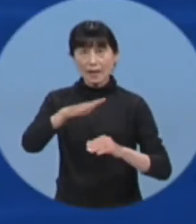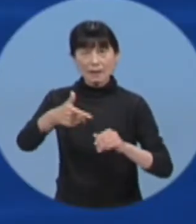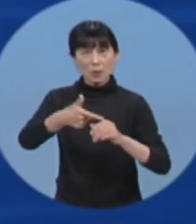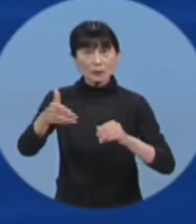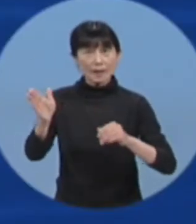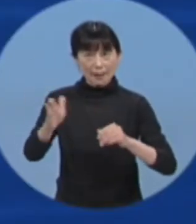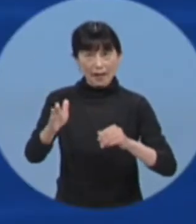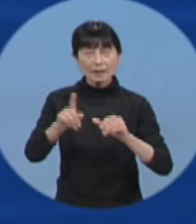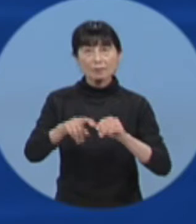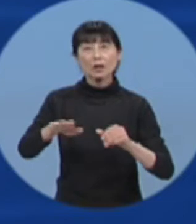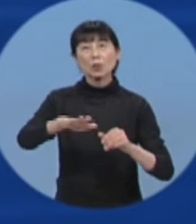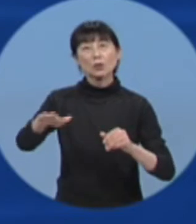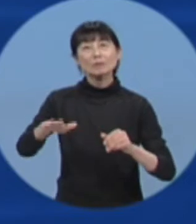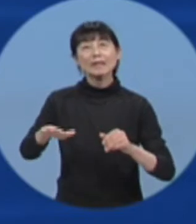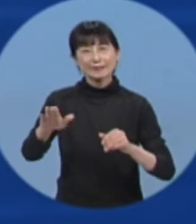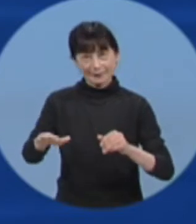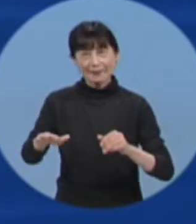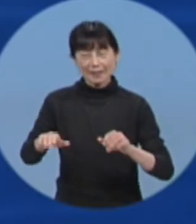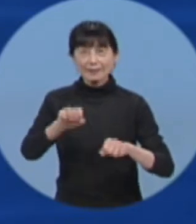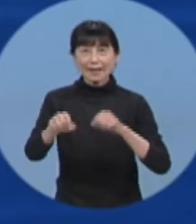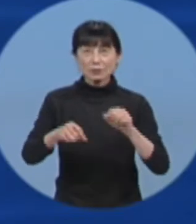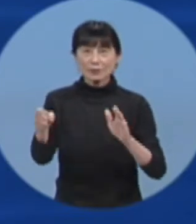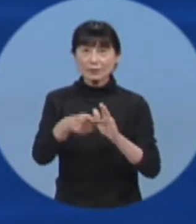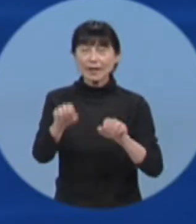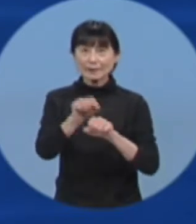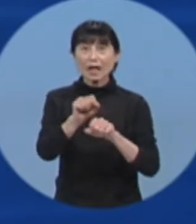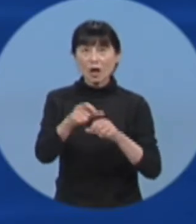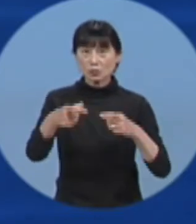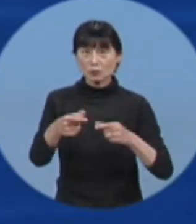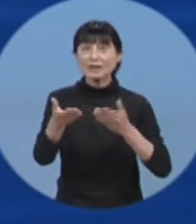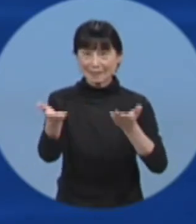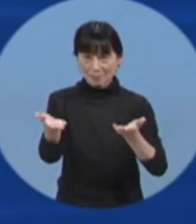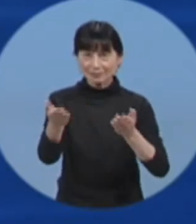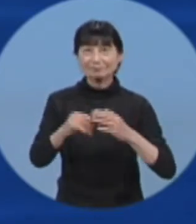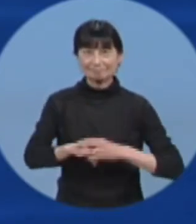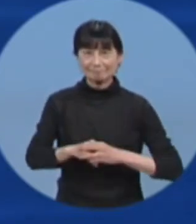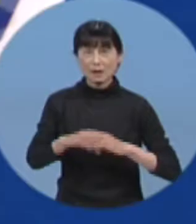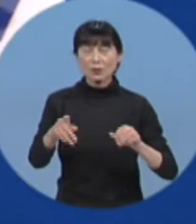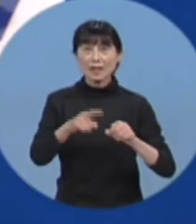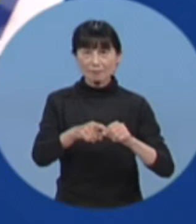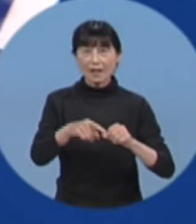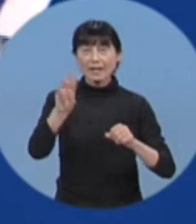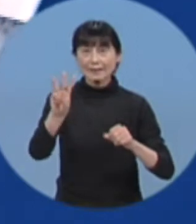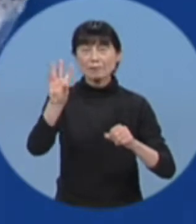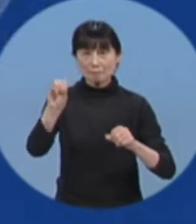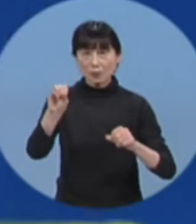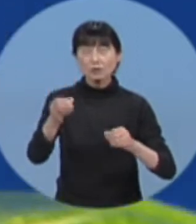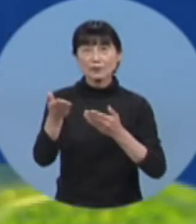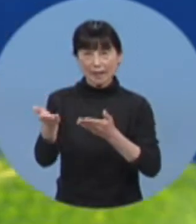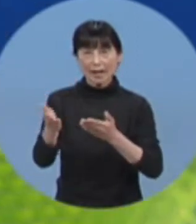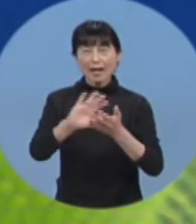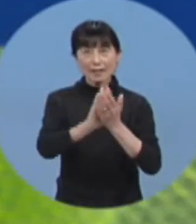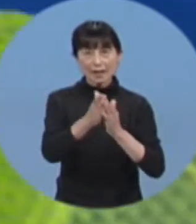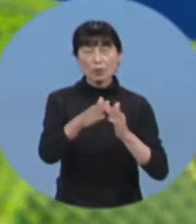度から千葉県の子どもたちにサイクルリフレクターなどを贈呈しています。今年度は3万個が贈呈され、